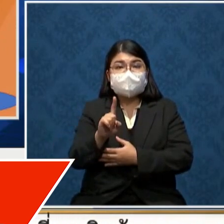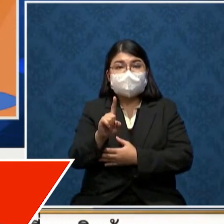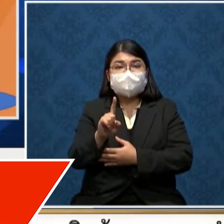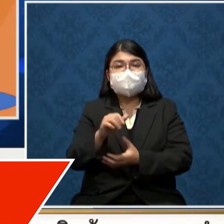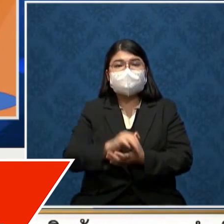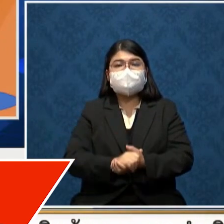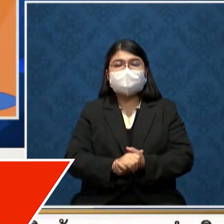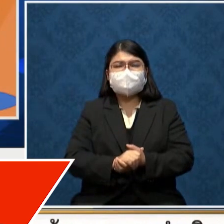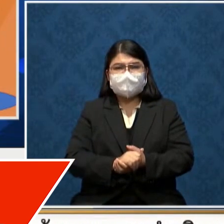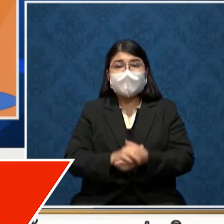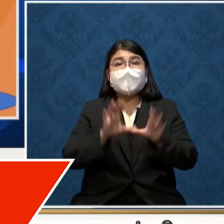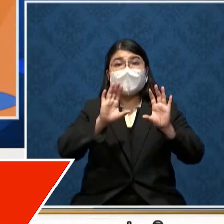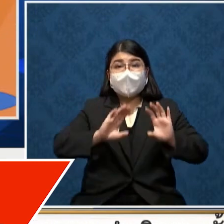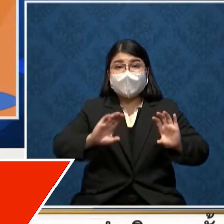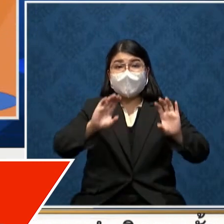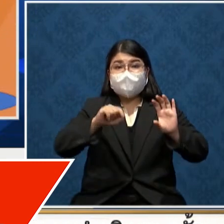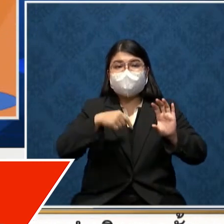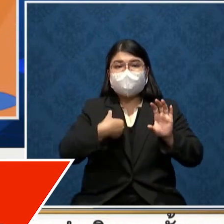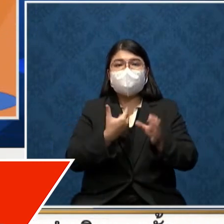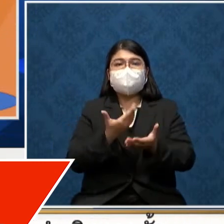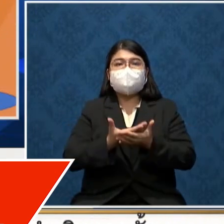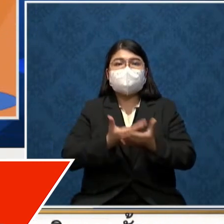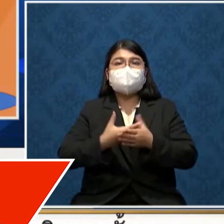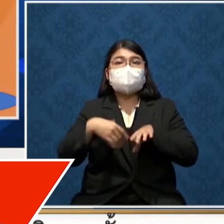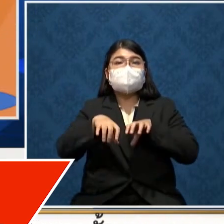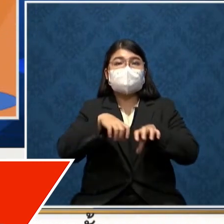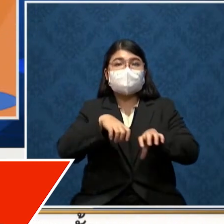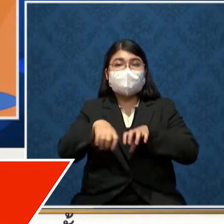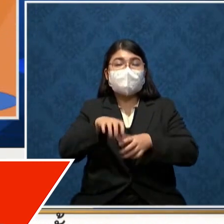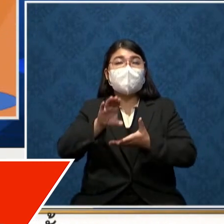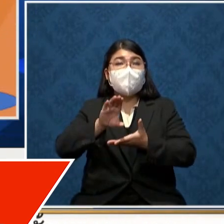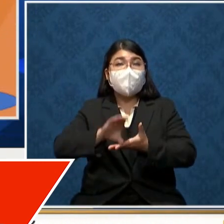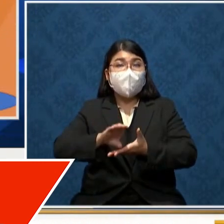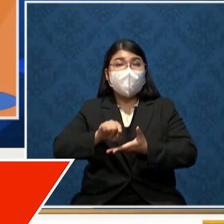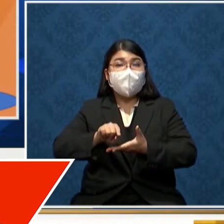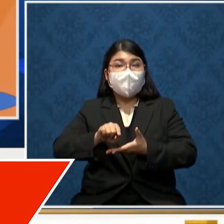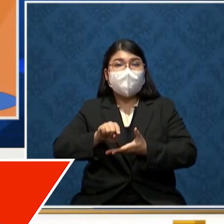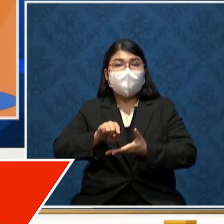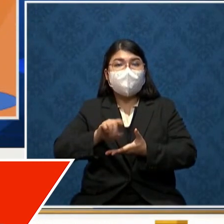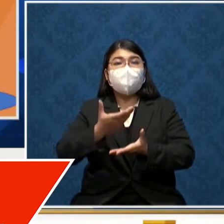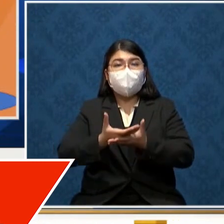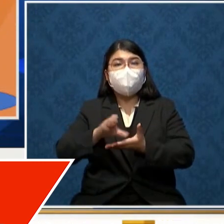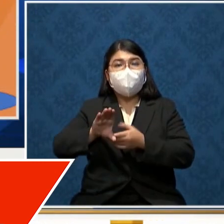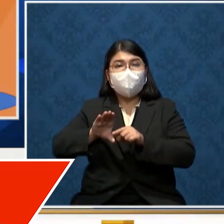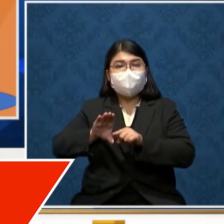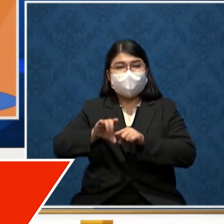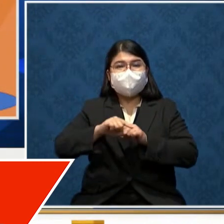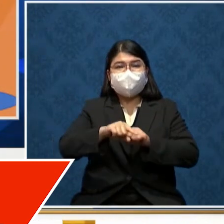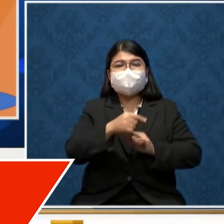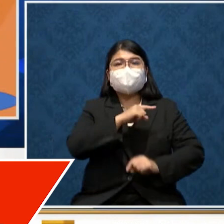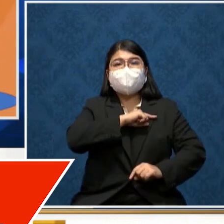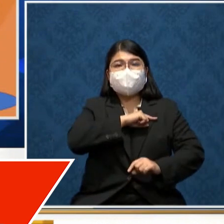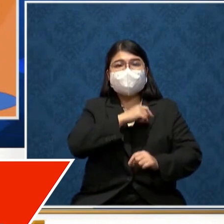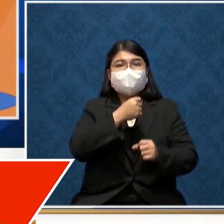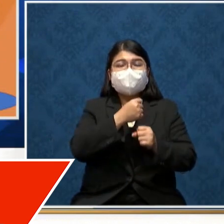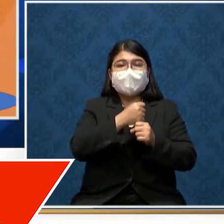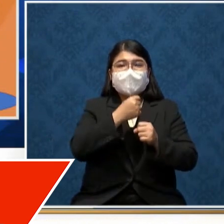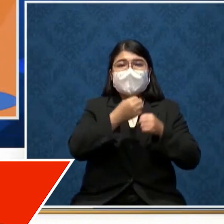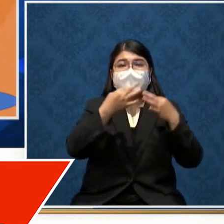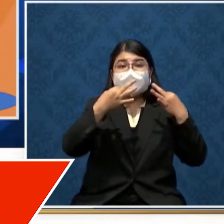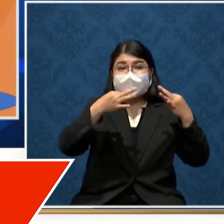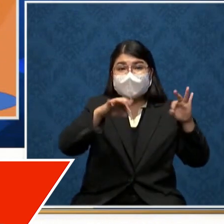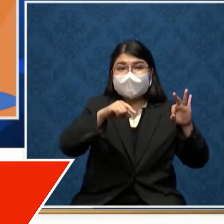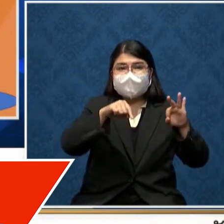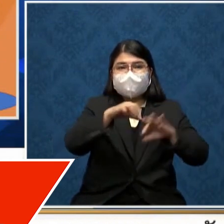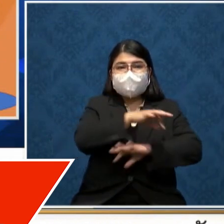ว่ารัฐต้องจัดสรรงบประมาณให้เพียงพอกับการปฏิบัติหน้าที่โดยอิสระขีดเส้น